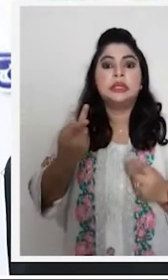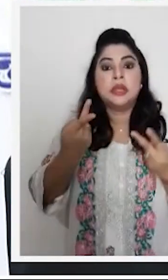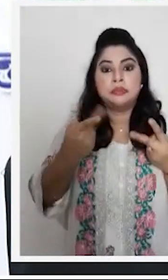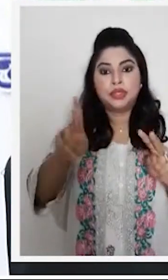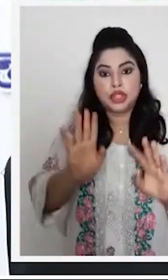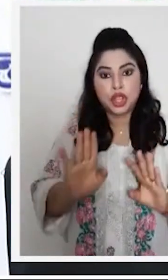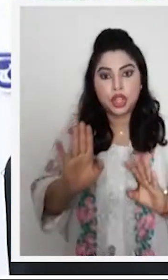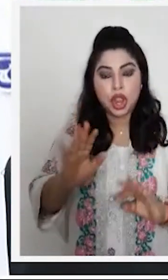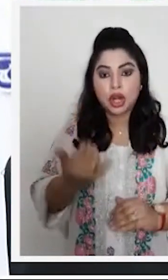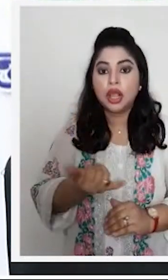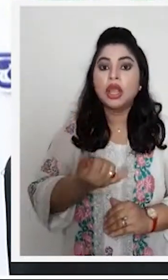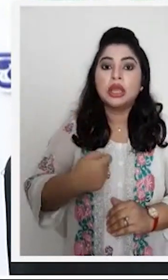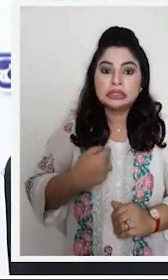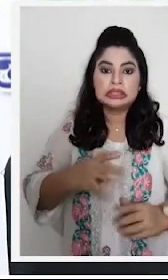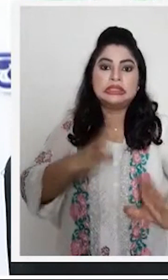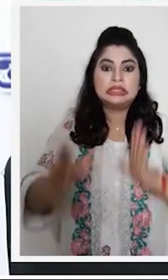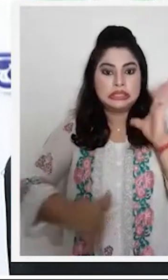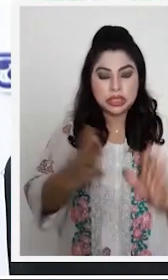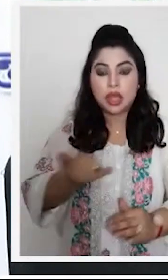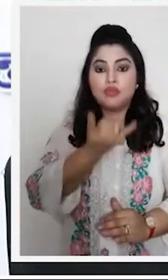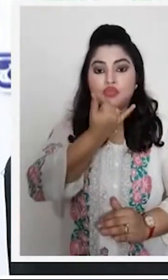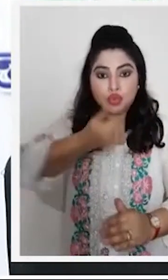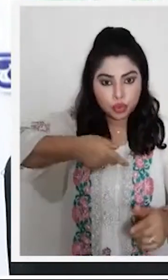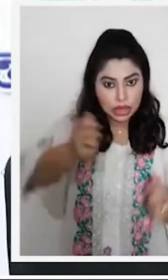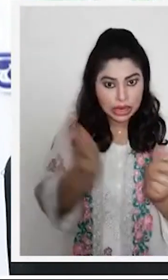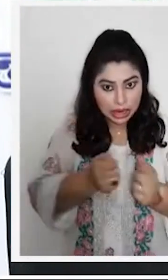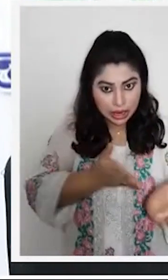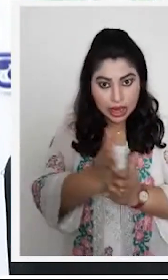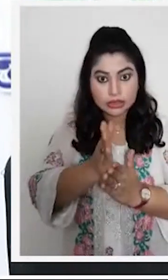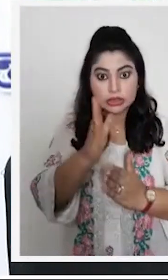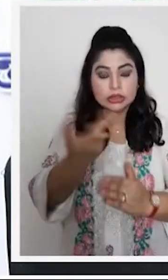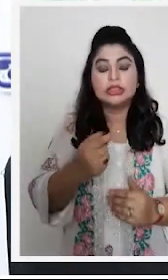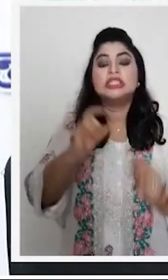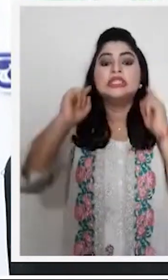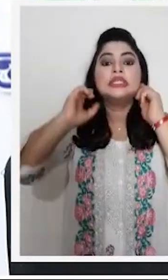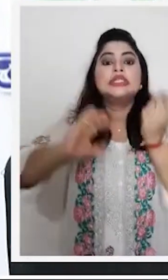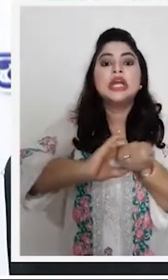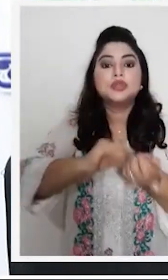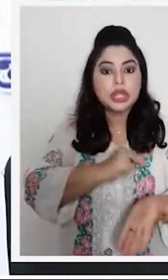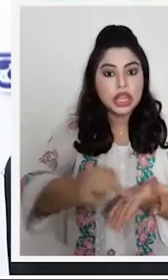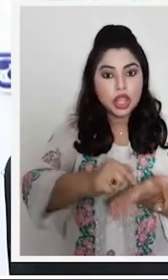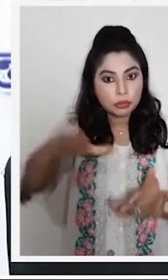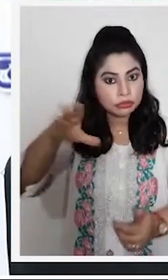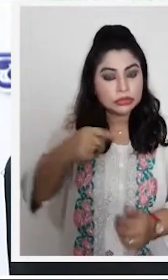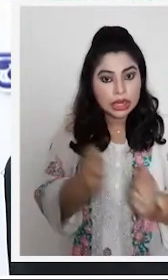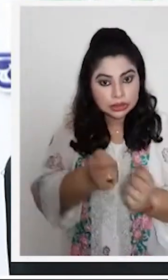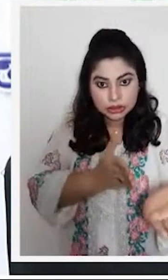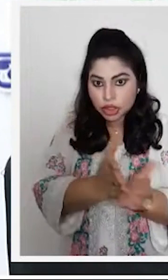ভাইরাসও একটি অত্যন্ত সোয়াসে ভাইরাস। এ কারণে অসতর্ক চলাফেরা এবং